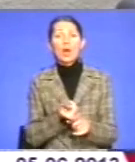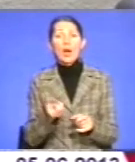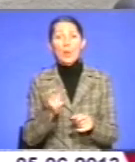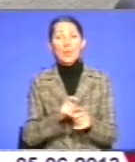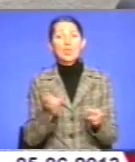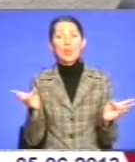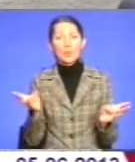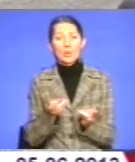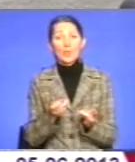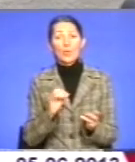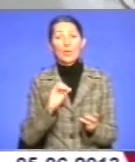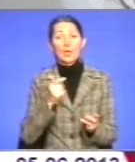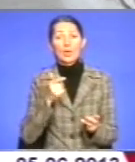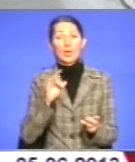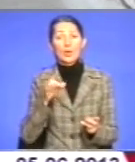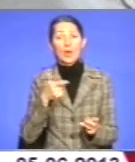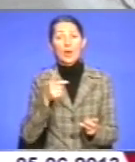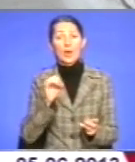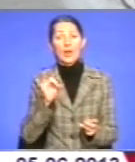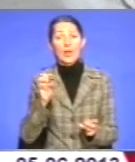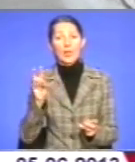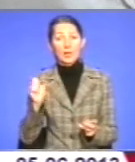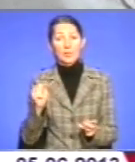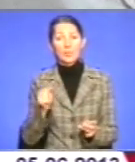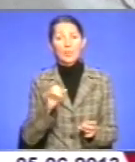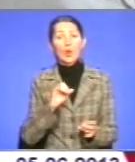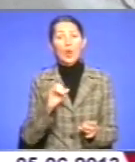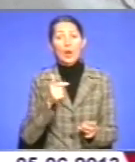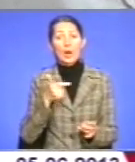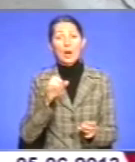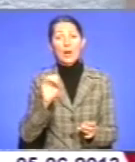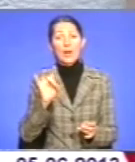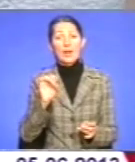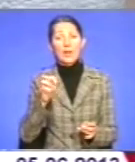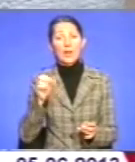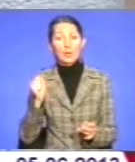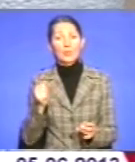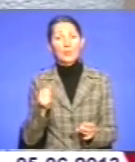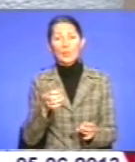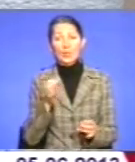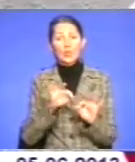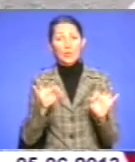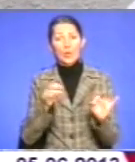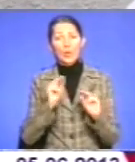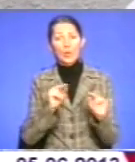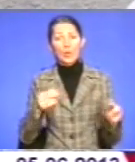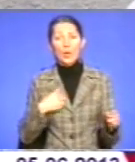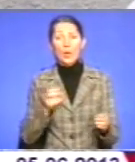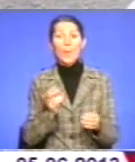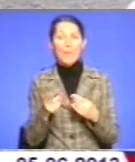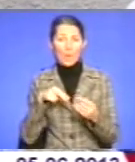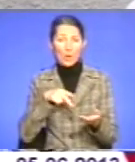потребує Ігор Герета. Про Ігоря Герету із захопленням розповідають його учні. Ми приходили до нього на звичайне